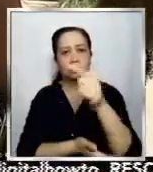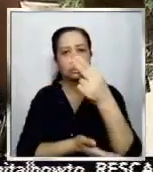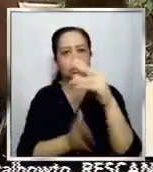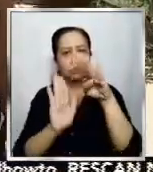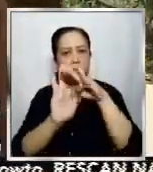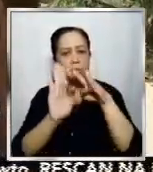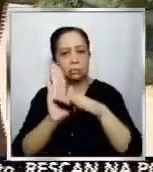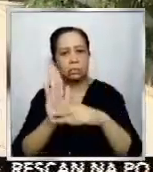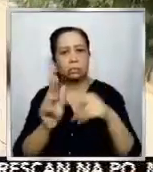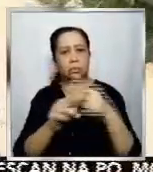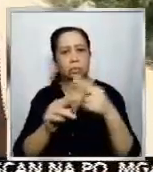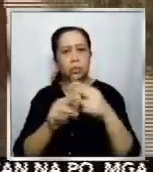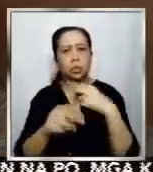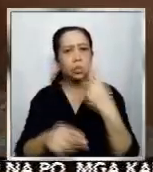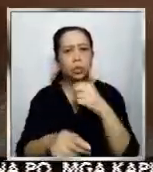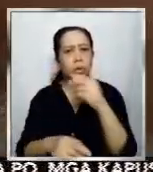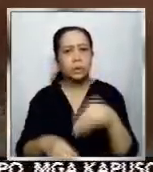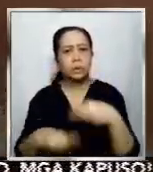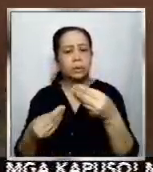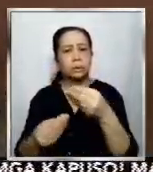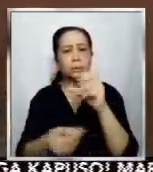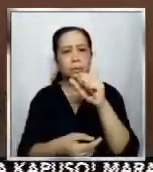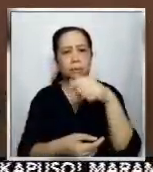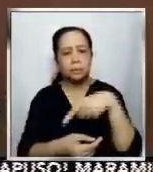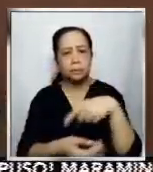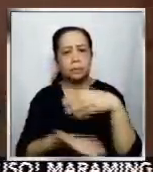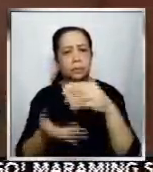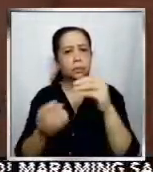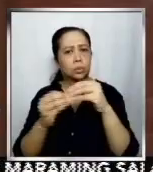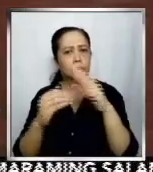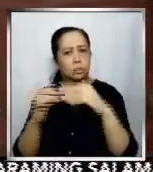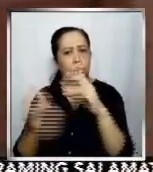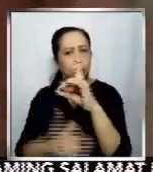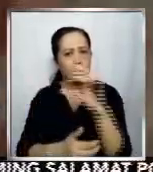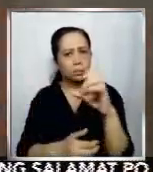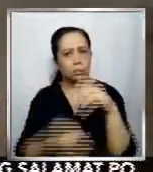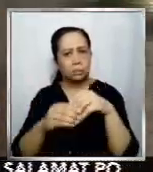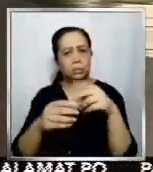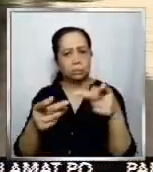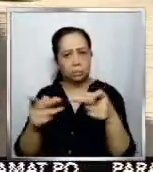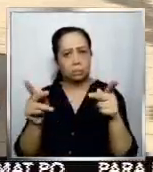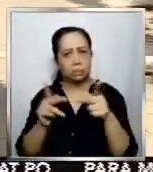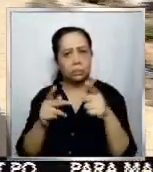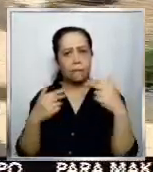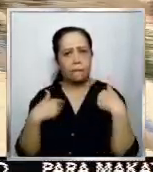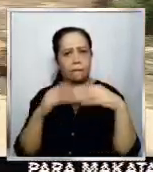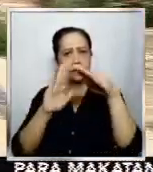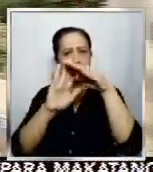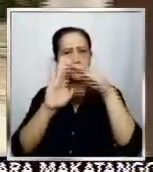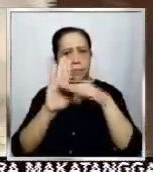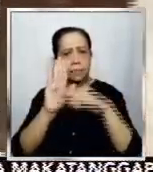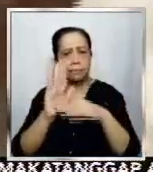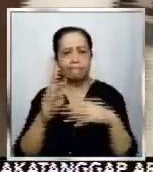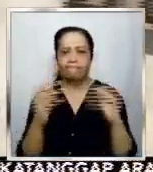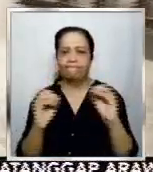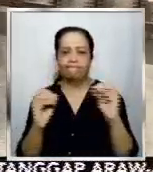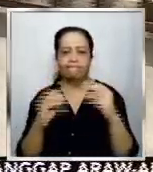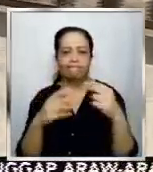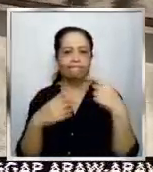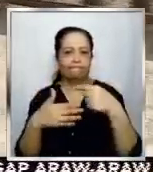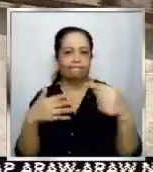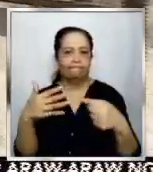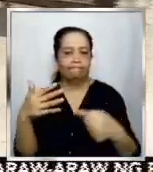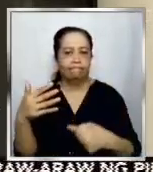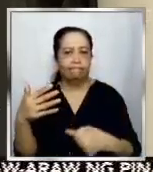hindi nabigyan ng SAP subsidy. Mahigit 100 daw sa compound nila ang nasa listahan. Wala pang detalye tungkol dito. Tulad